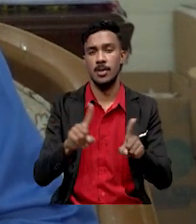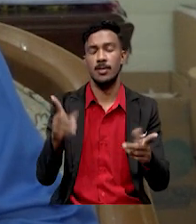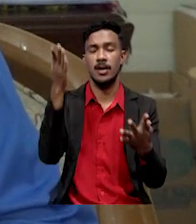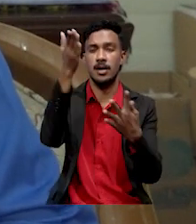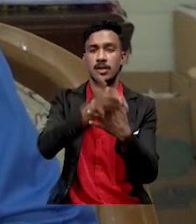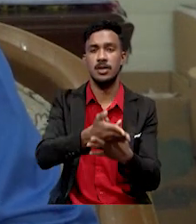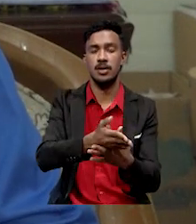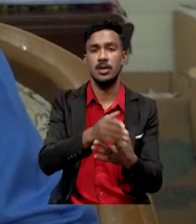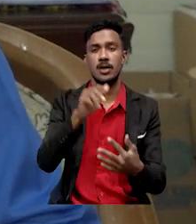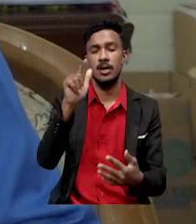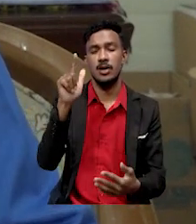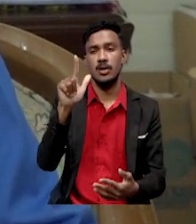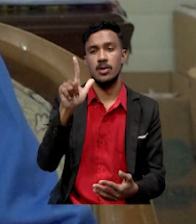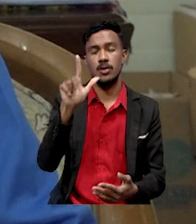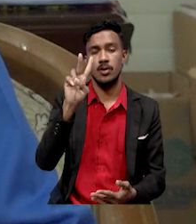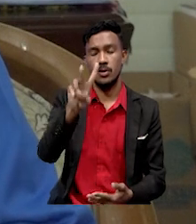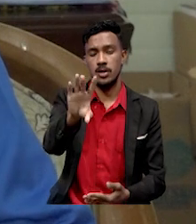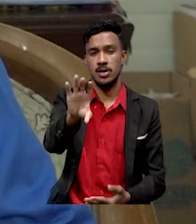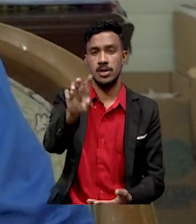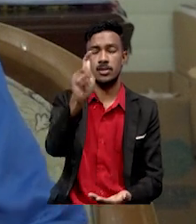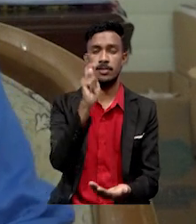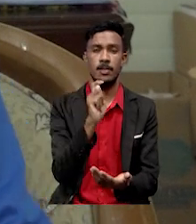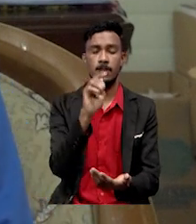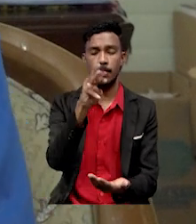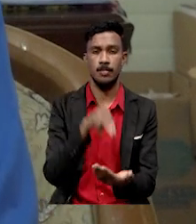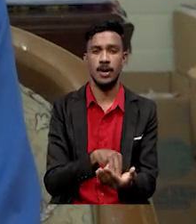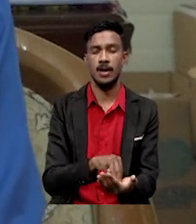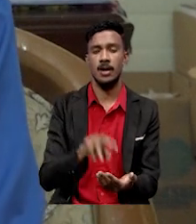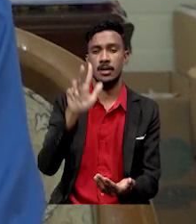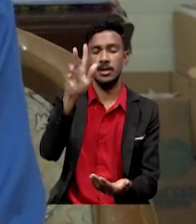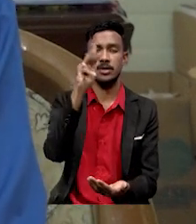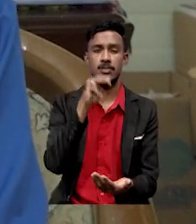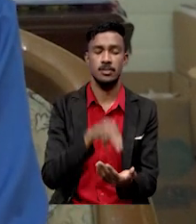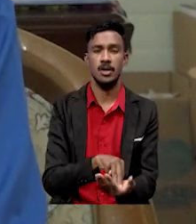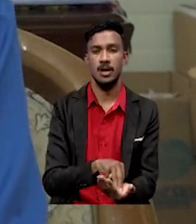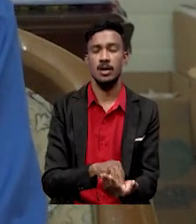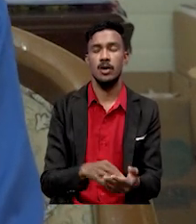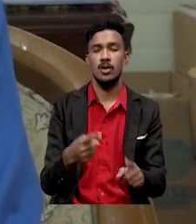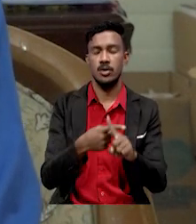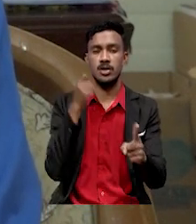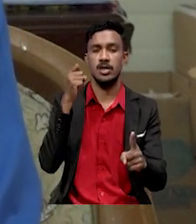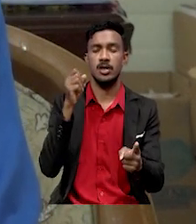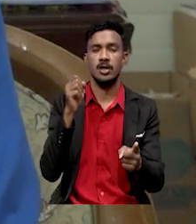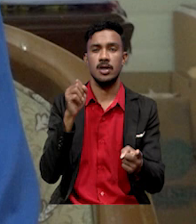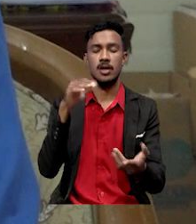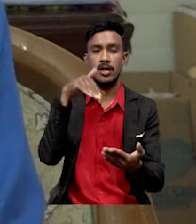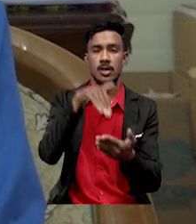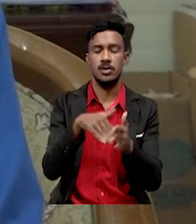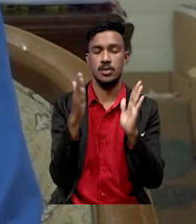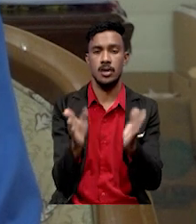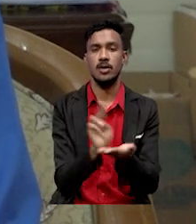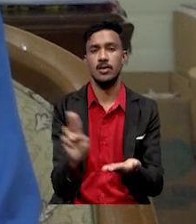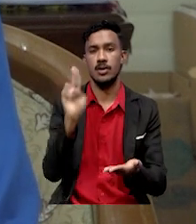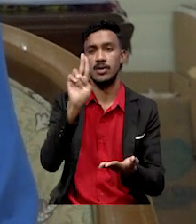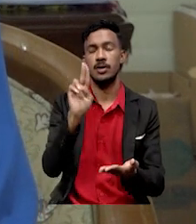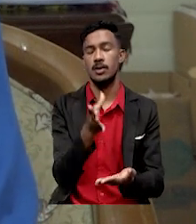2000 3000 studenti universitari ovviamente che husi sirselo ne be la liu sir hela